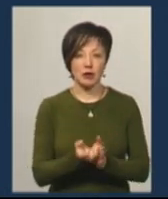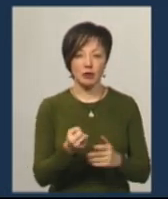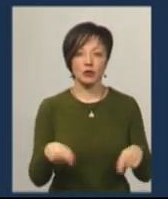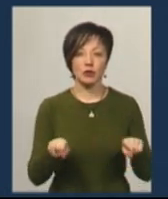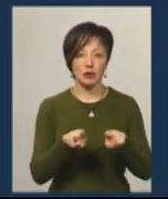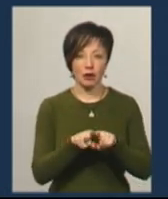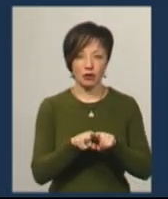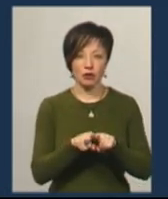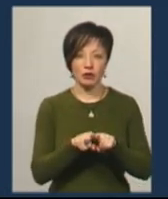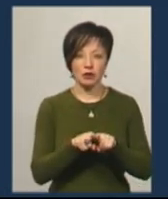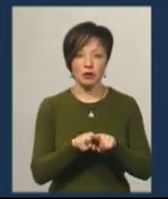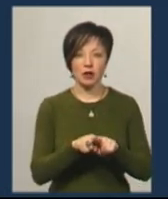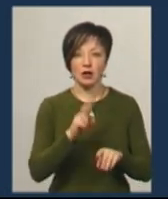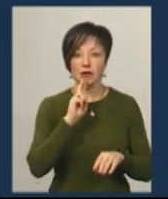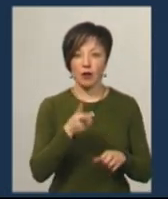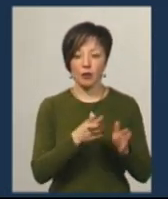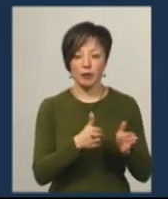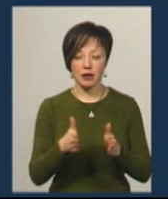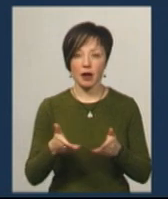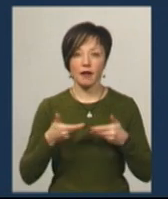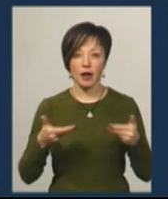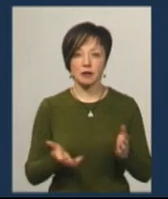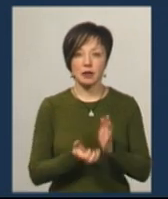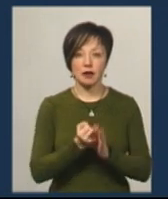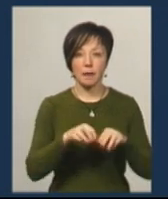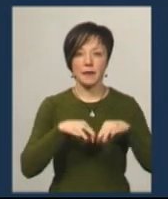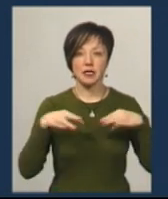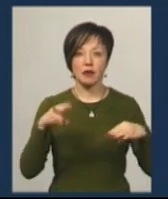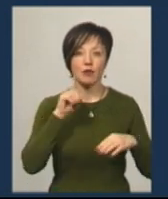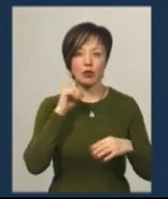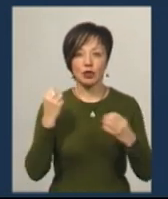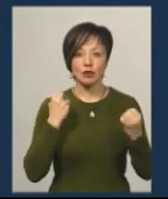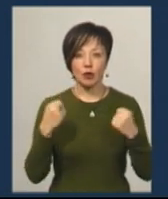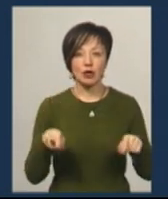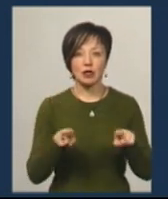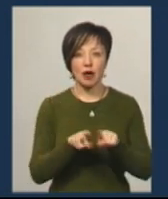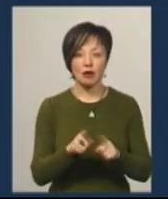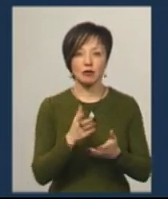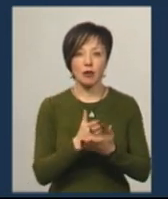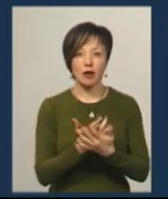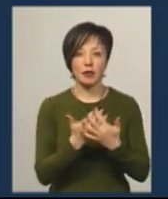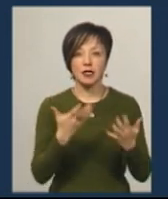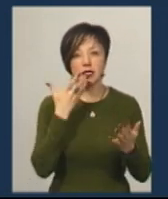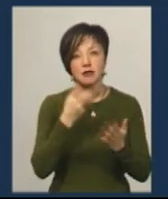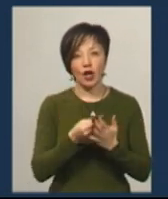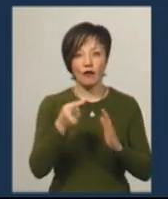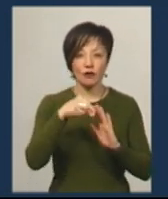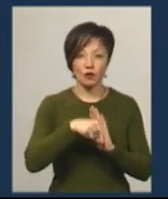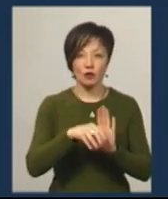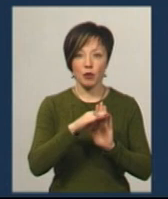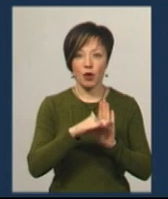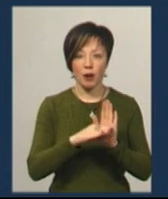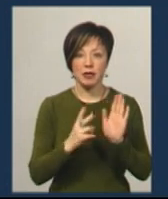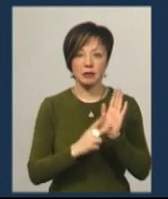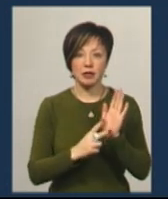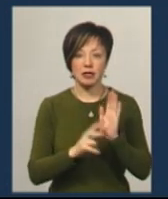Також вже 2 роки підряд нас підтримує Міністерство молоді і спорту. Також маємо різні свої внутрішні програми. 70%